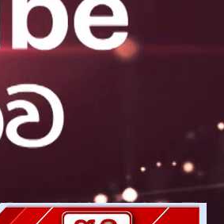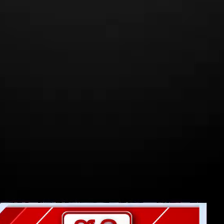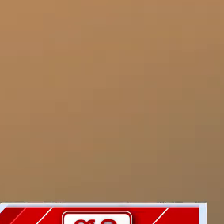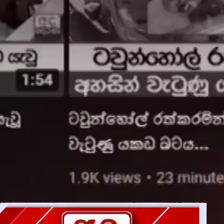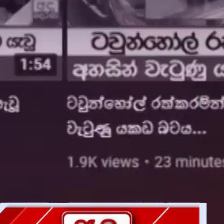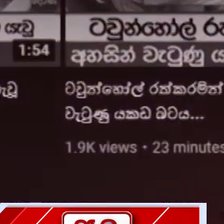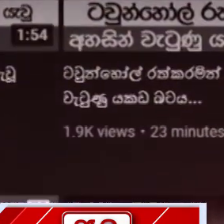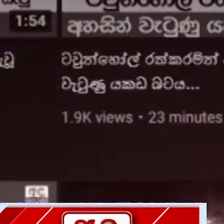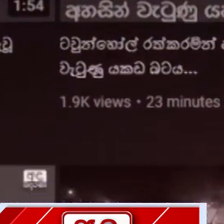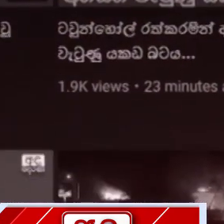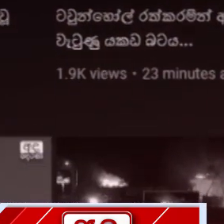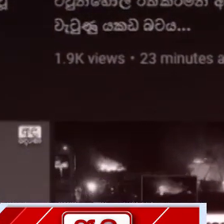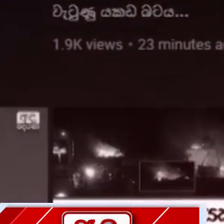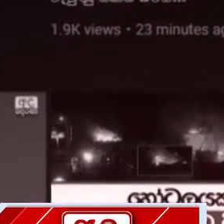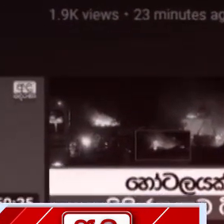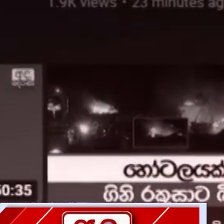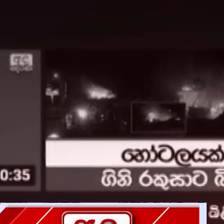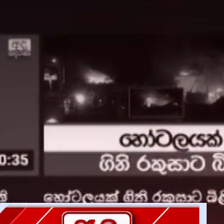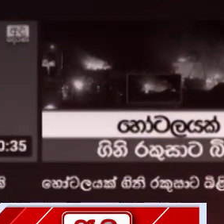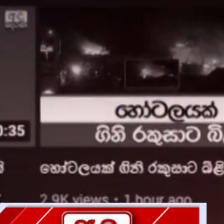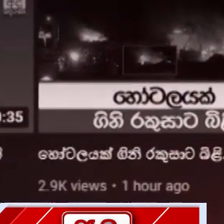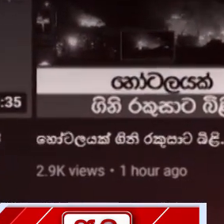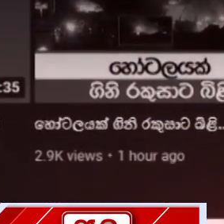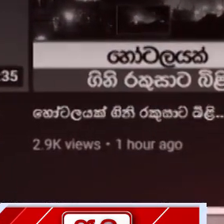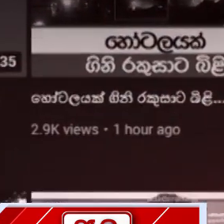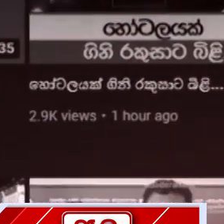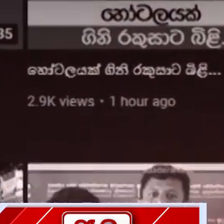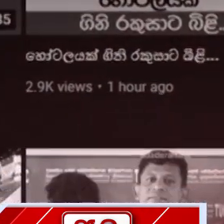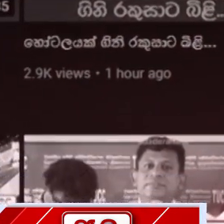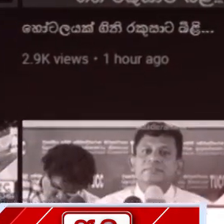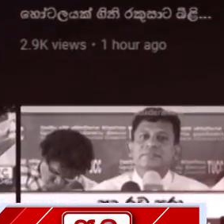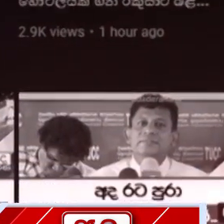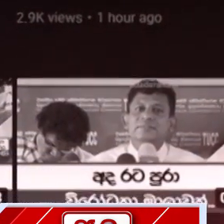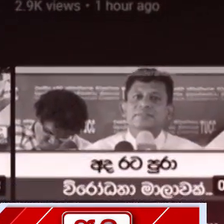නාලිකාව YouTube අද දෙරණ දැන්ම subscribe කරන්න